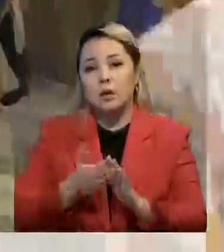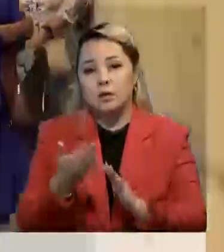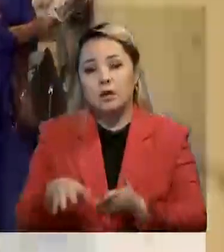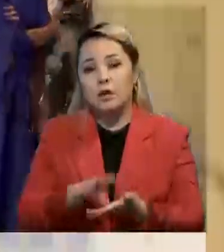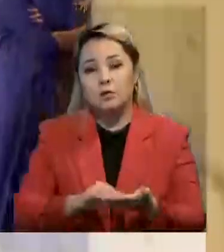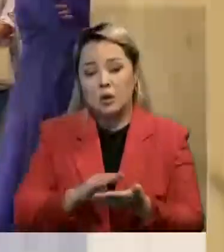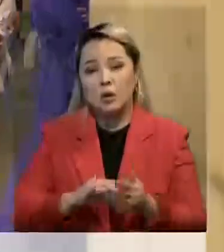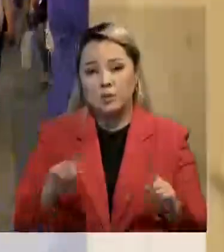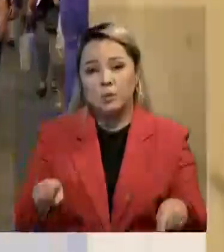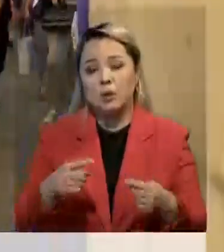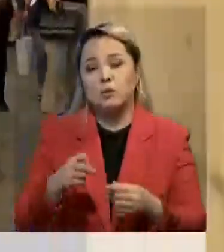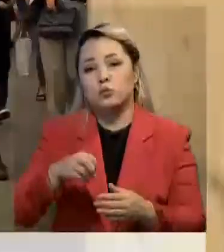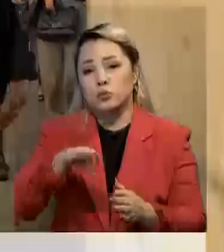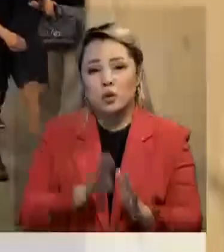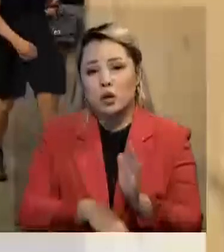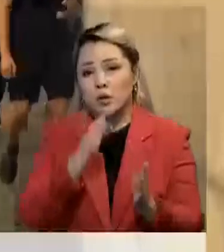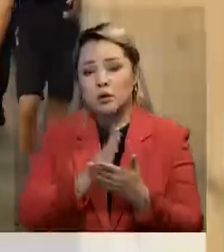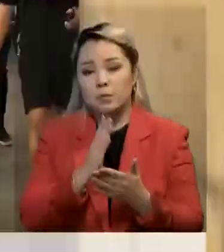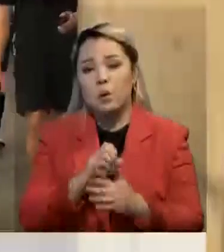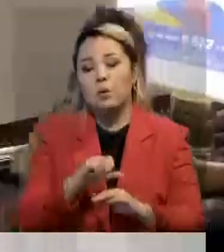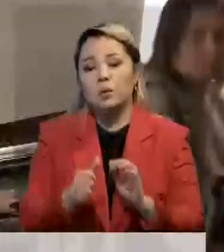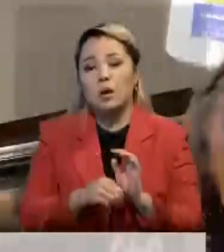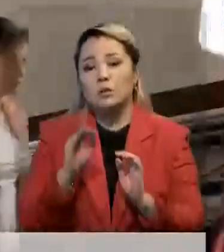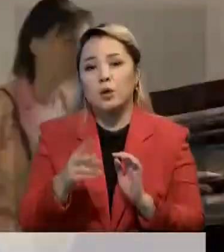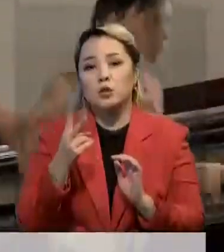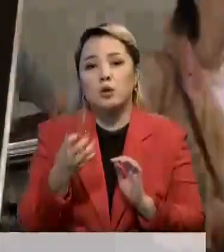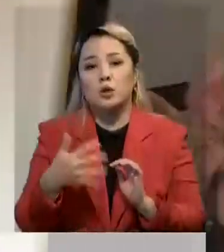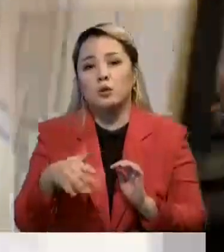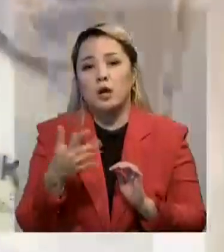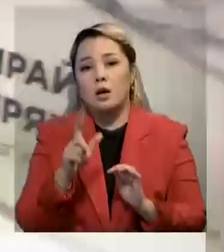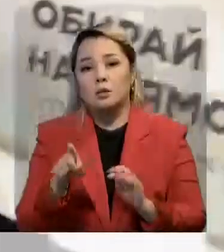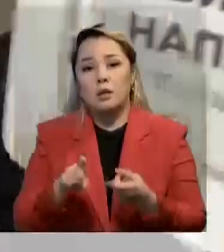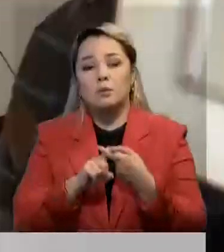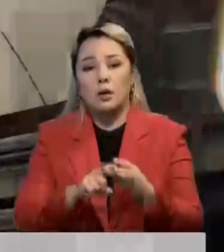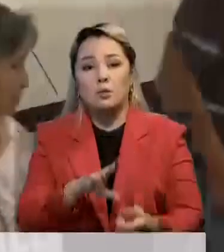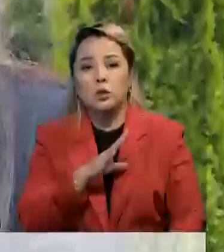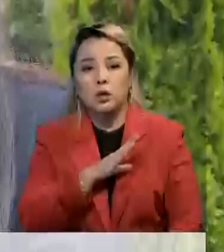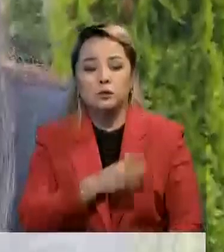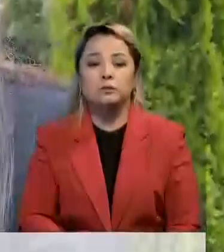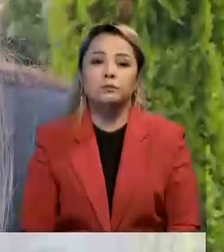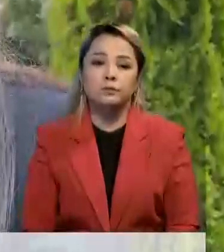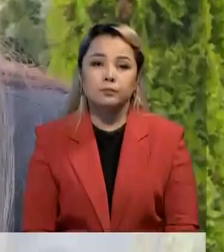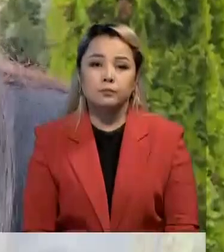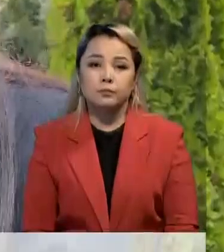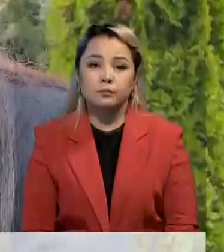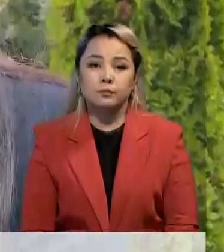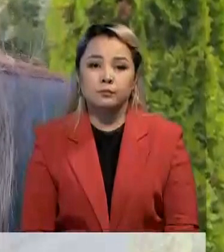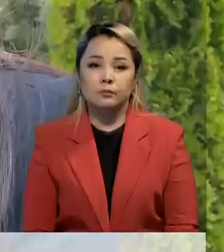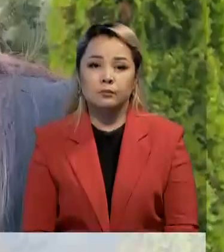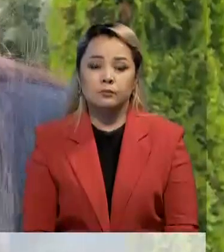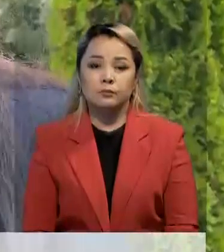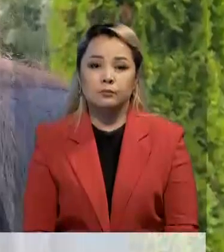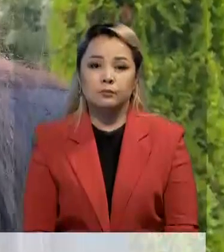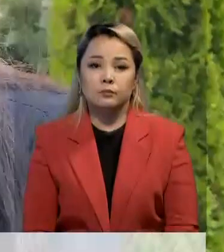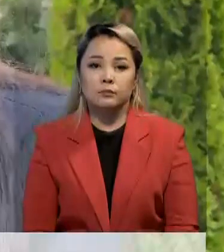қайта ушықты. Өткен аптада ғана 16 155 адам вирус жұқтырған. Сейчас действительно очень